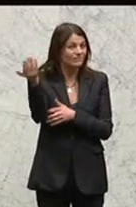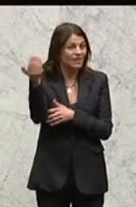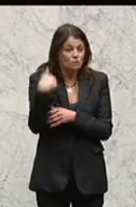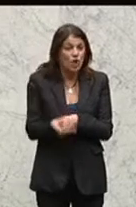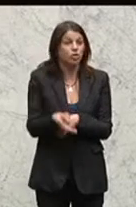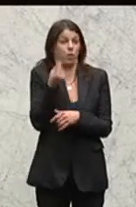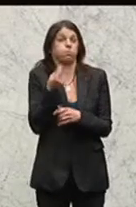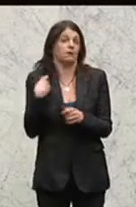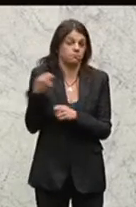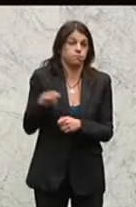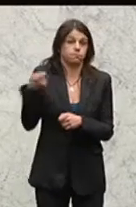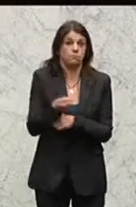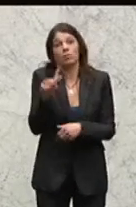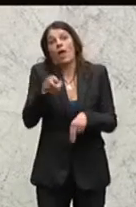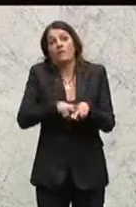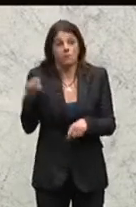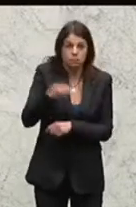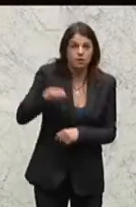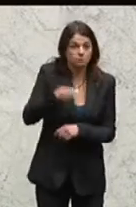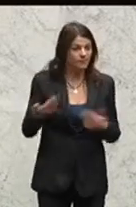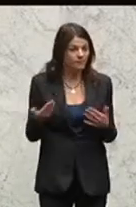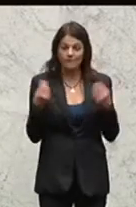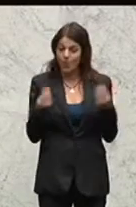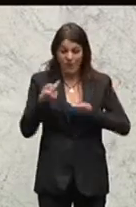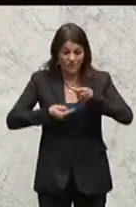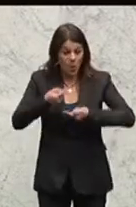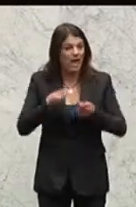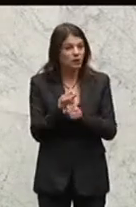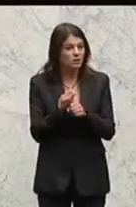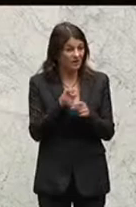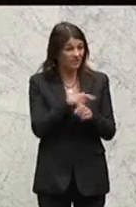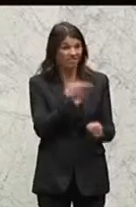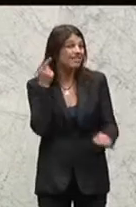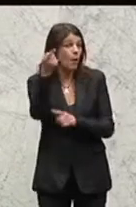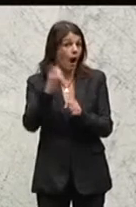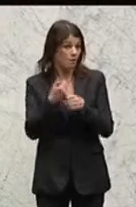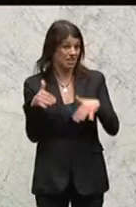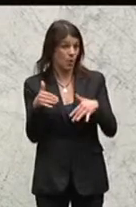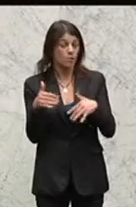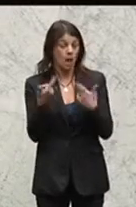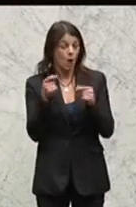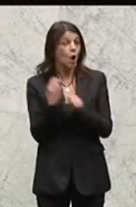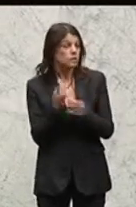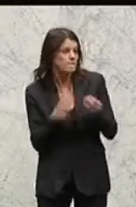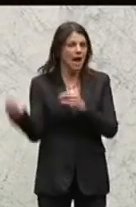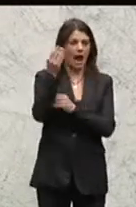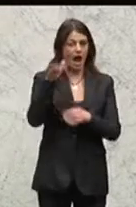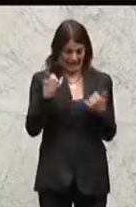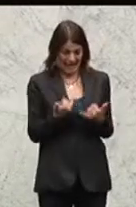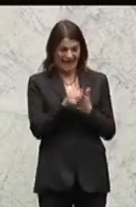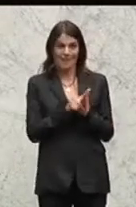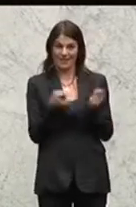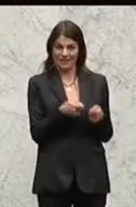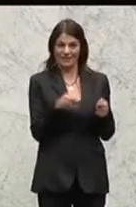müssen wir doppelt so viel ausgeben, dreifach so viel ausgeben, weil die Folgekosten von Dauerarbeitslosigkeit viel, viel höher sind als das, was wir jetzt investieren. Und der